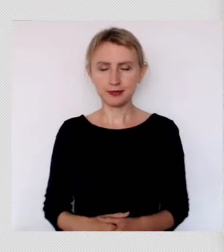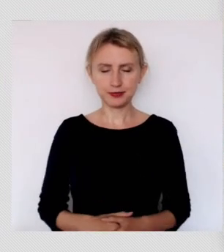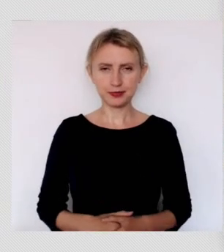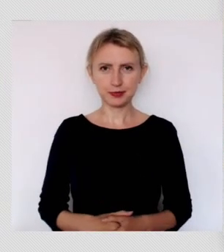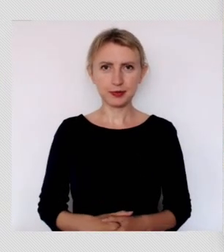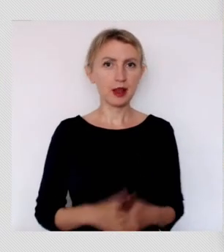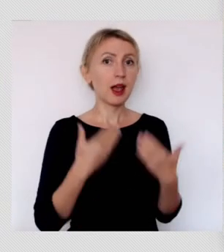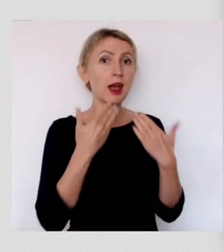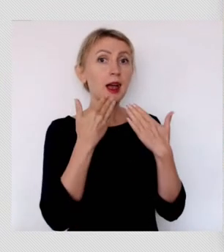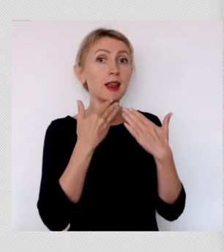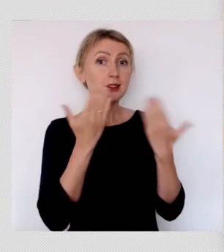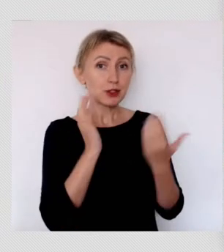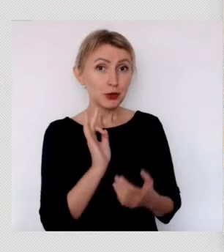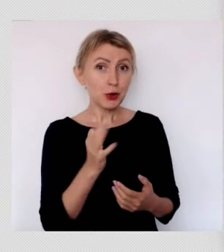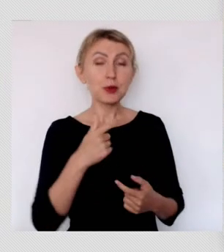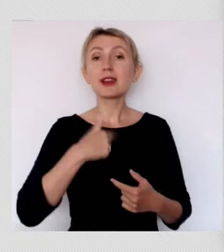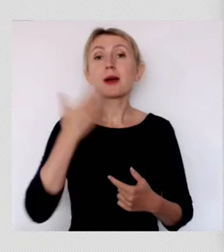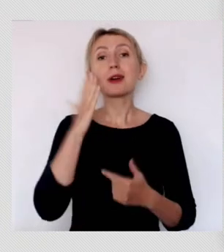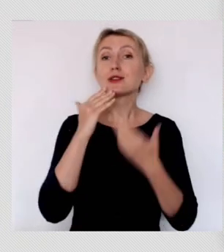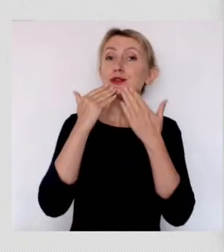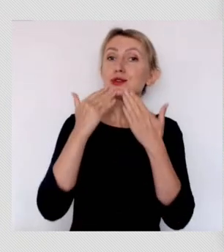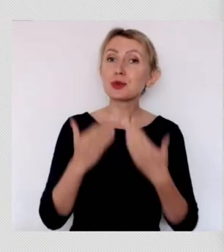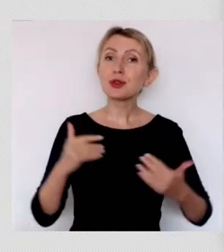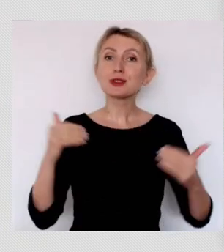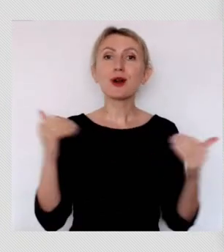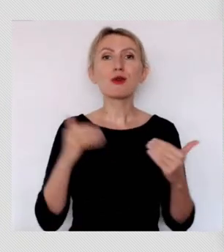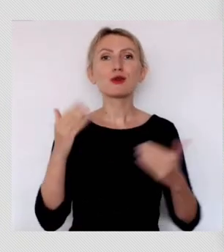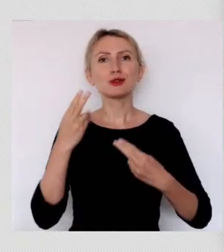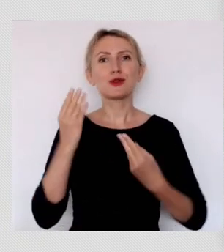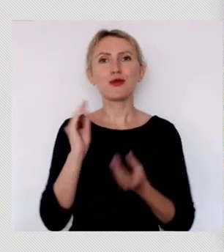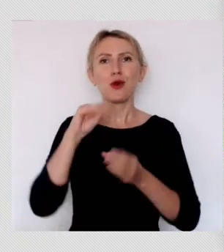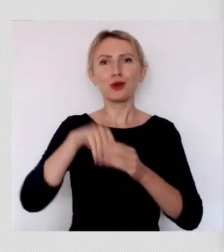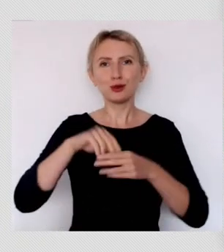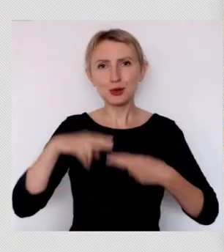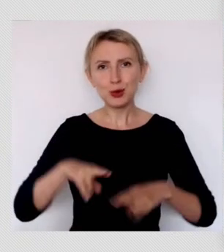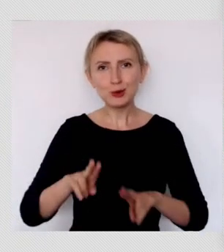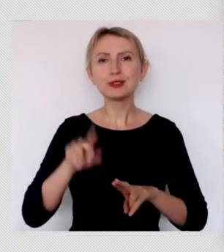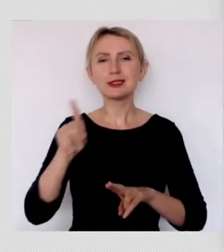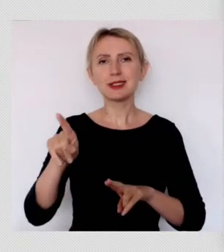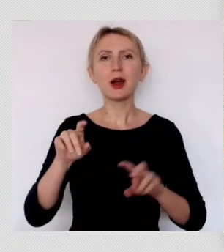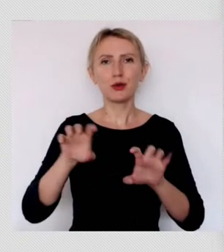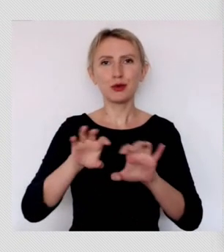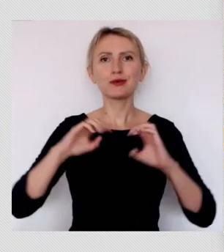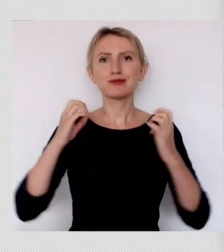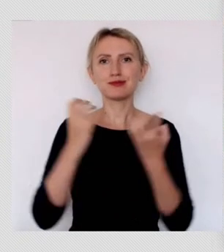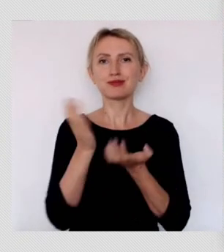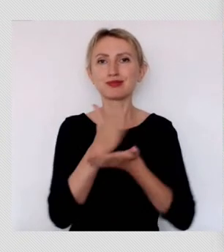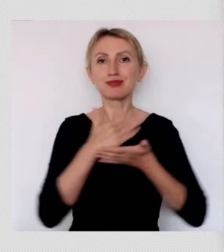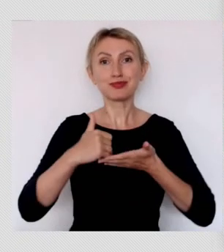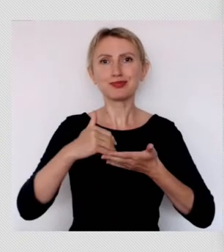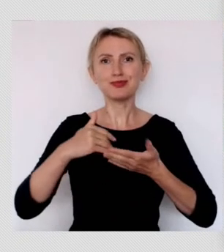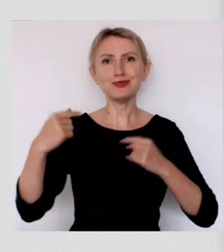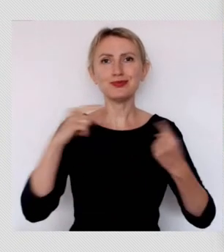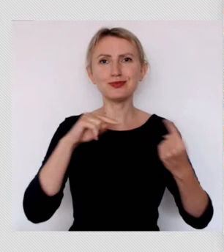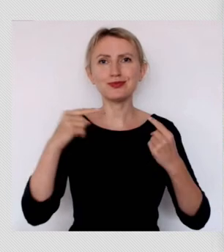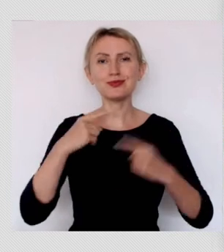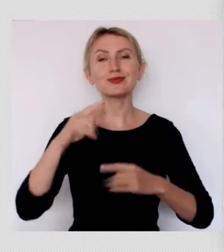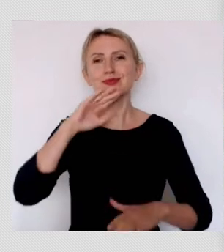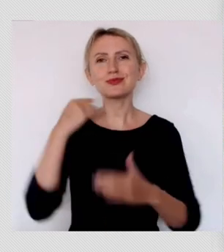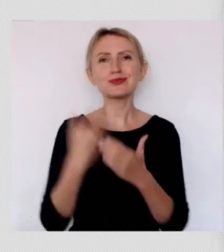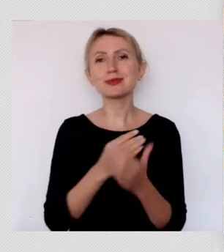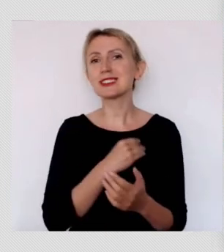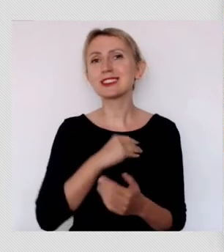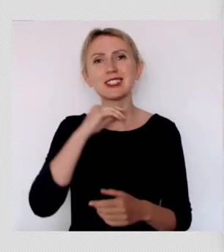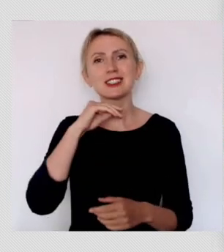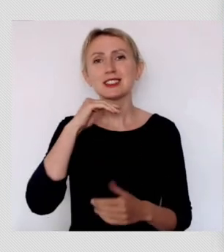Dzień dobry Państwu. Ja bardzo dziękuję za umożliwienie mi udziału w tym panelu w tak wybitnym gronie ekspertów i przyznam szczerze, że tylko żałuję, że nie